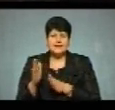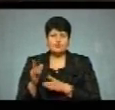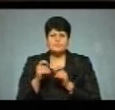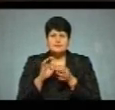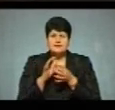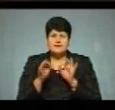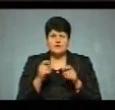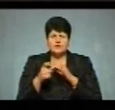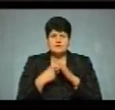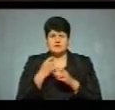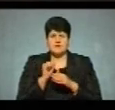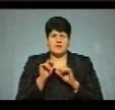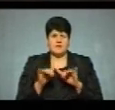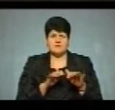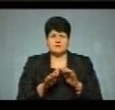акцію.